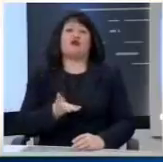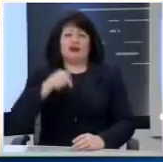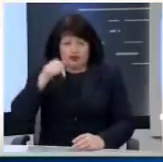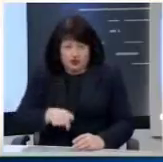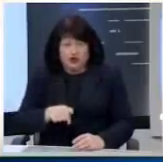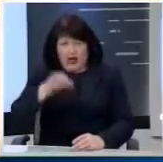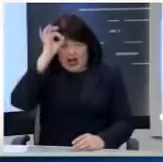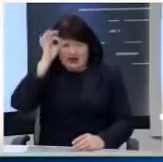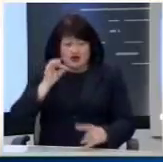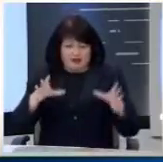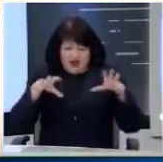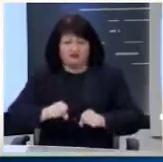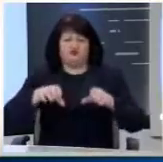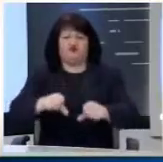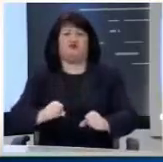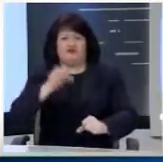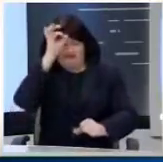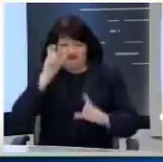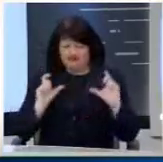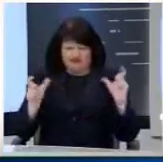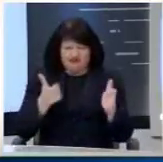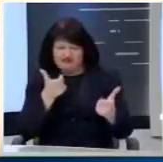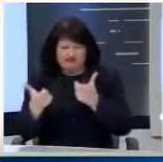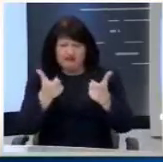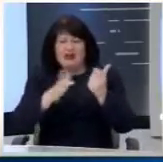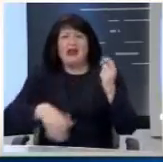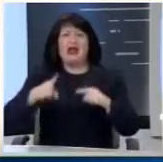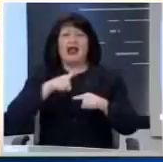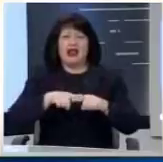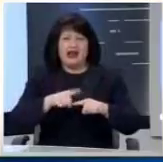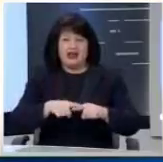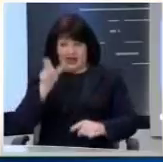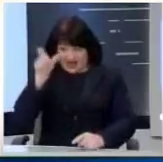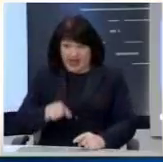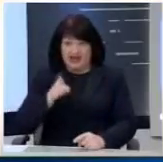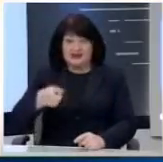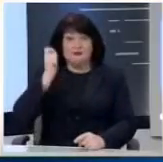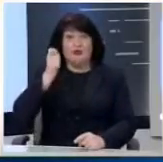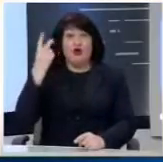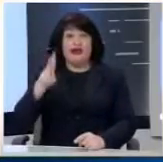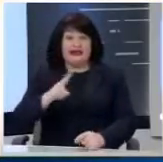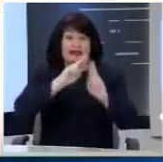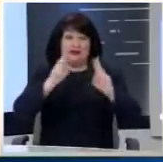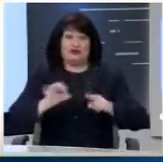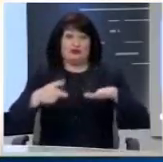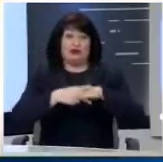την αστυνομοκρατούμενη Αθήνα, σε αυτή την αστυνομοκρατούμενη Ελλάδα, για να υλοποιείτε εσείς πολιτικές του δούνου του,